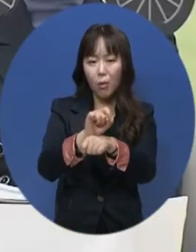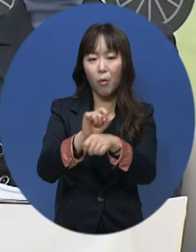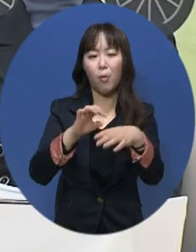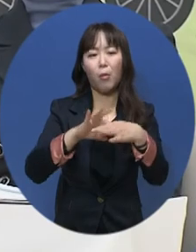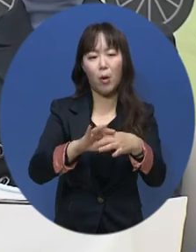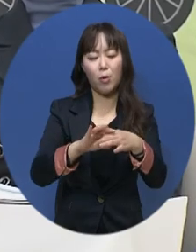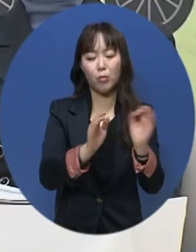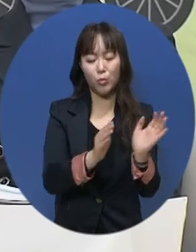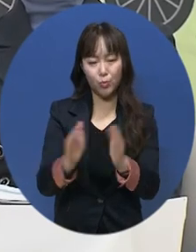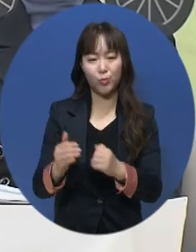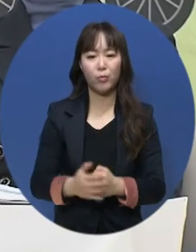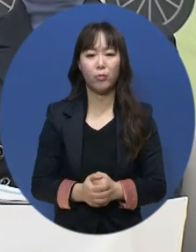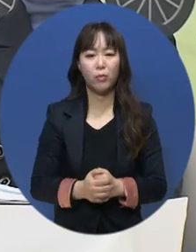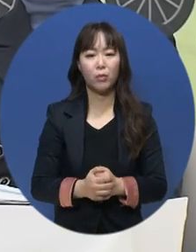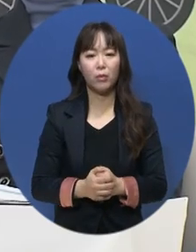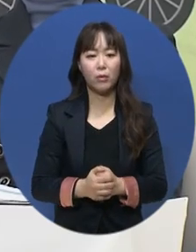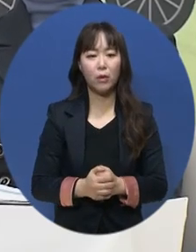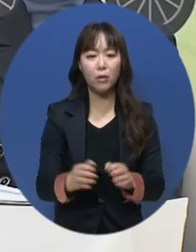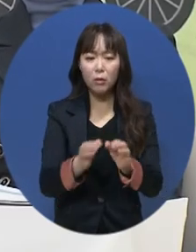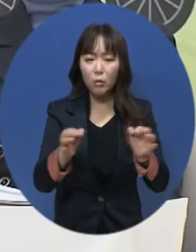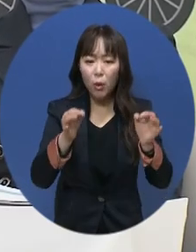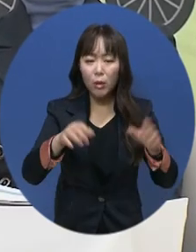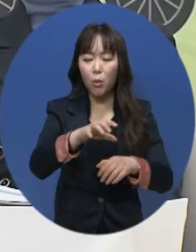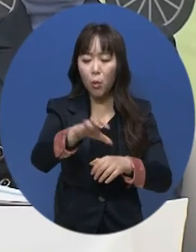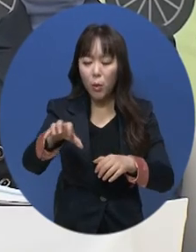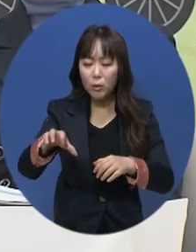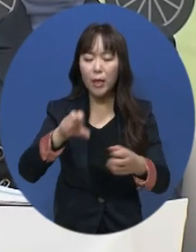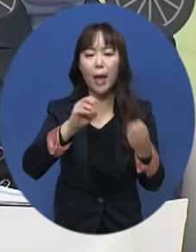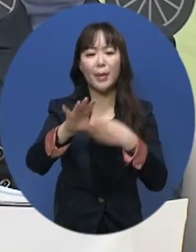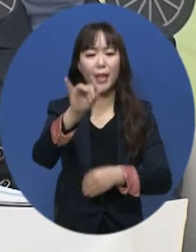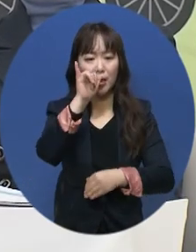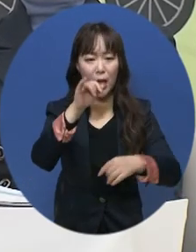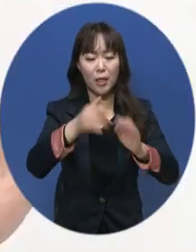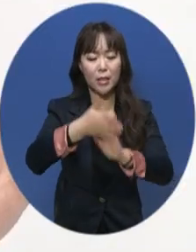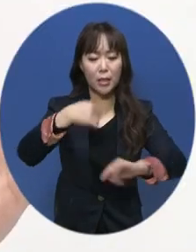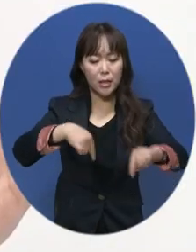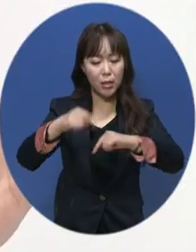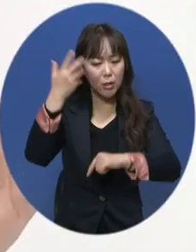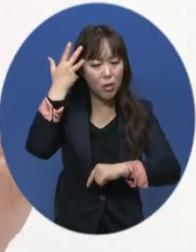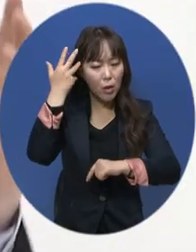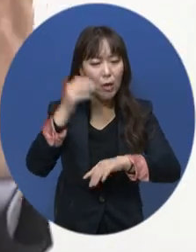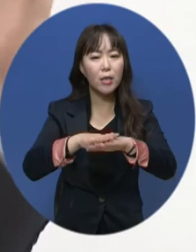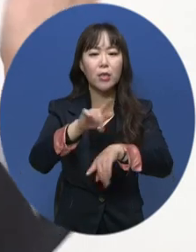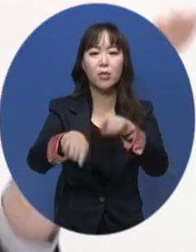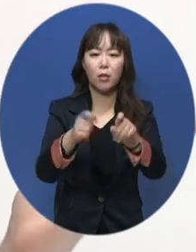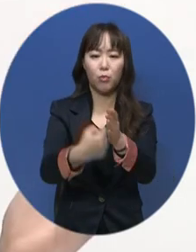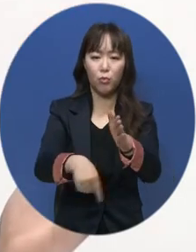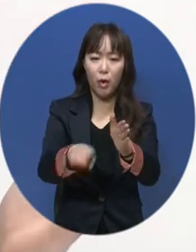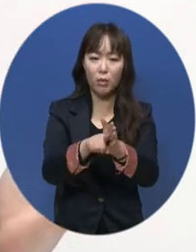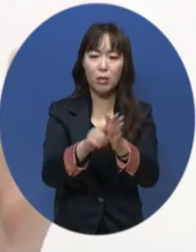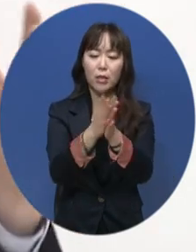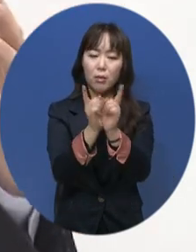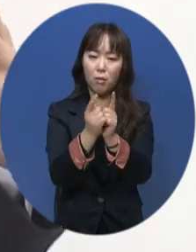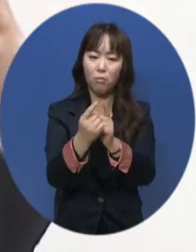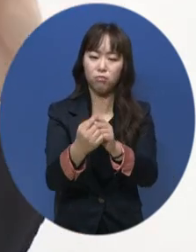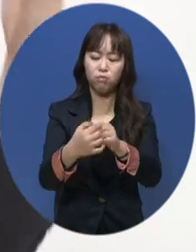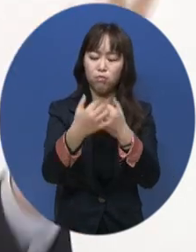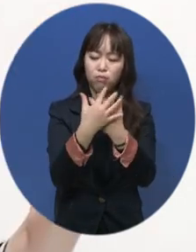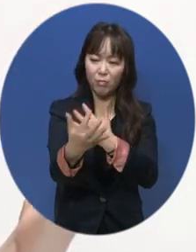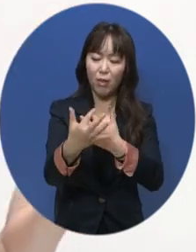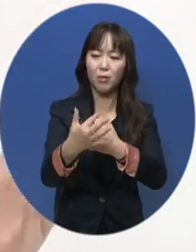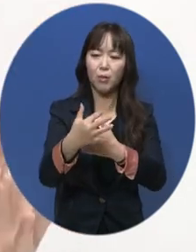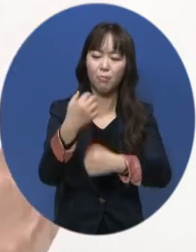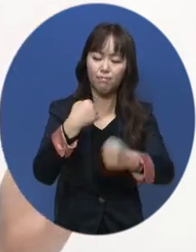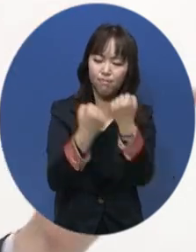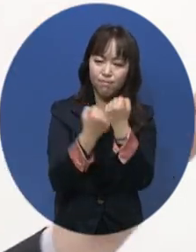마련됐습니다. 그동안 남원시는 현장에 답이 있다는 시정 철학을 실천하기 위해 대면 방식의 시정 설명회를